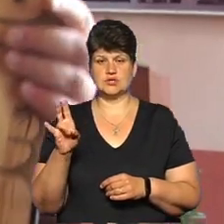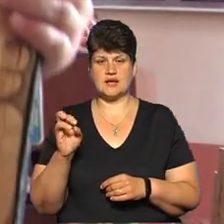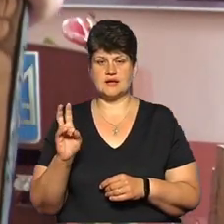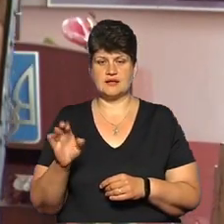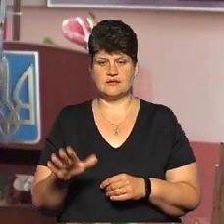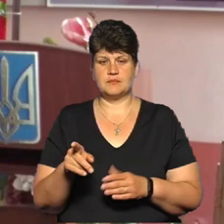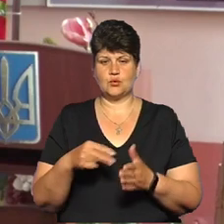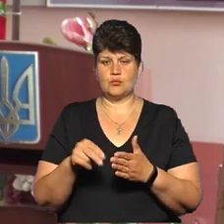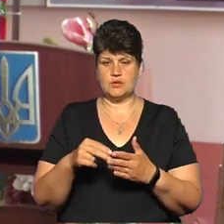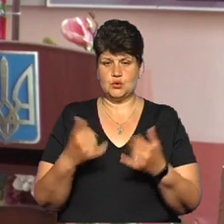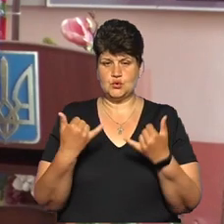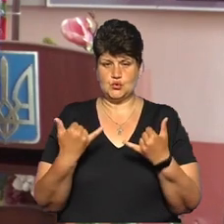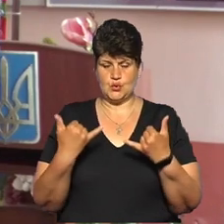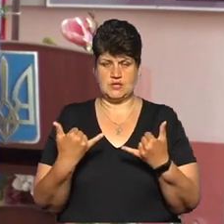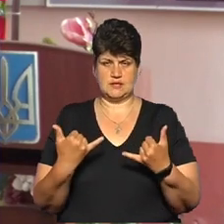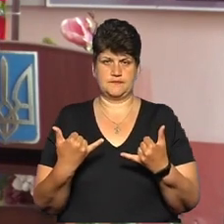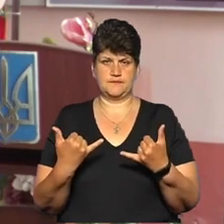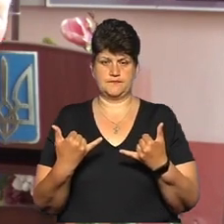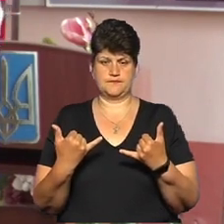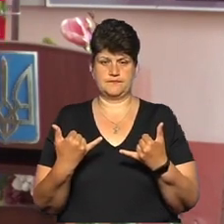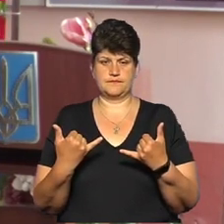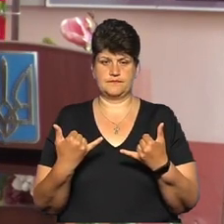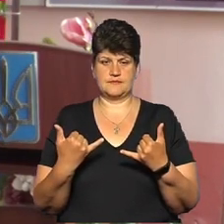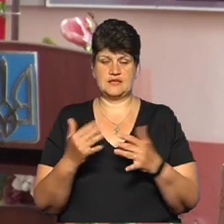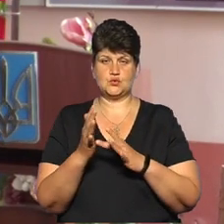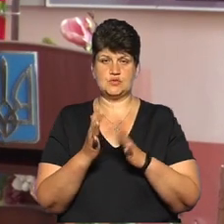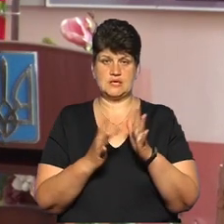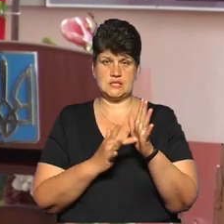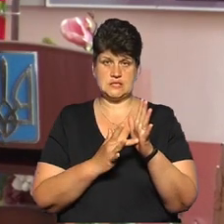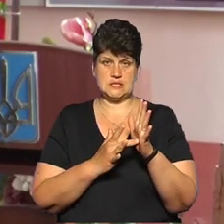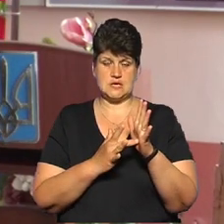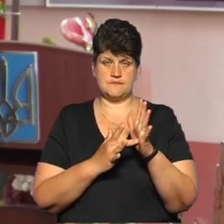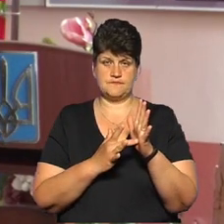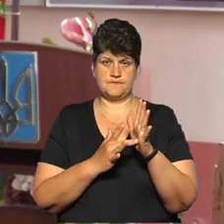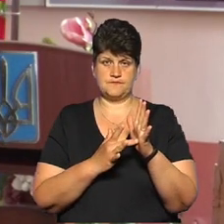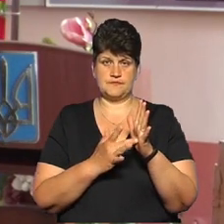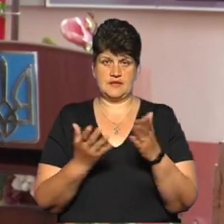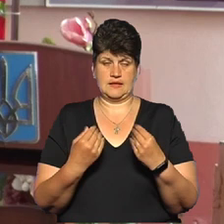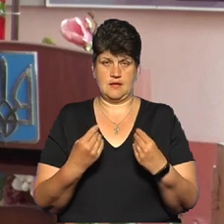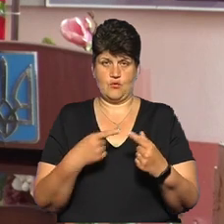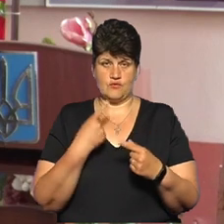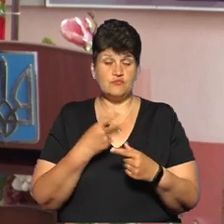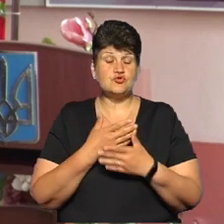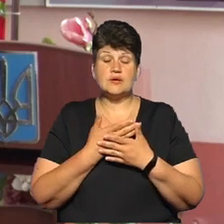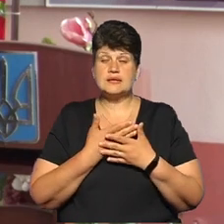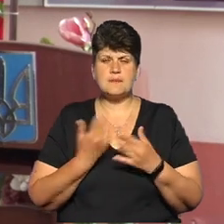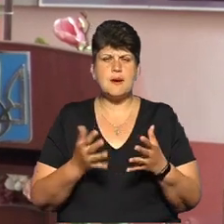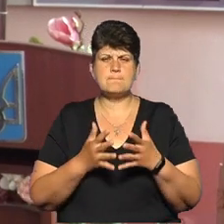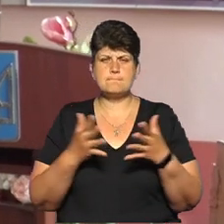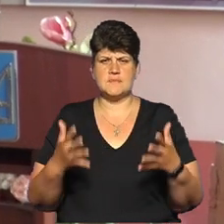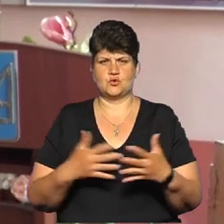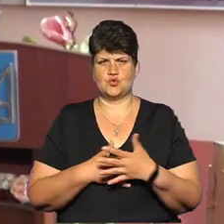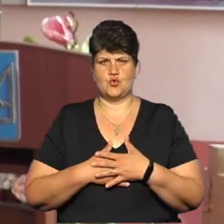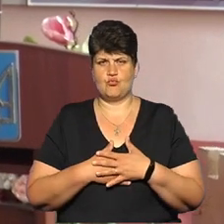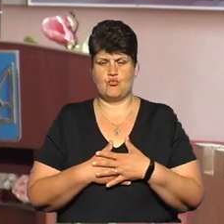придбали сьогодні ікону Ісуса Христа, який нам заповідав, що нема більшої любові, як